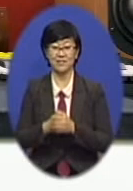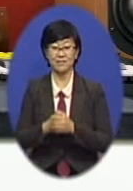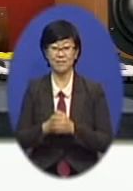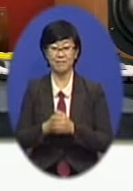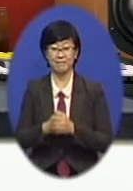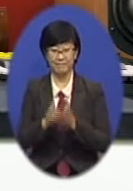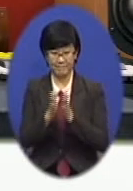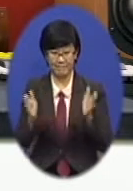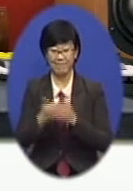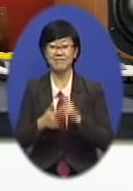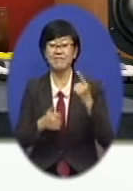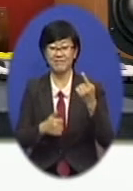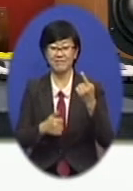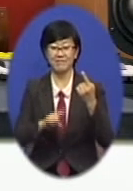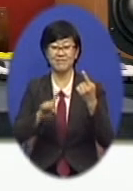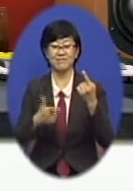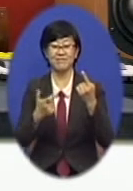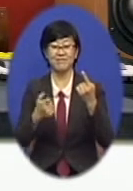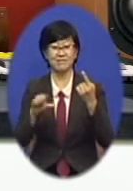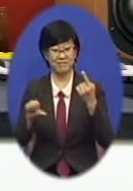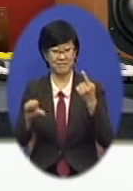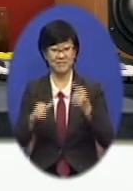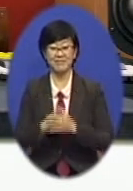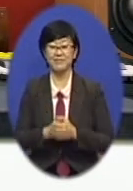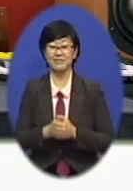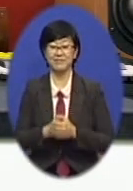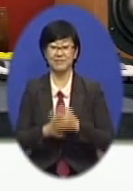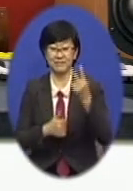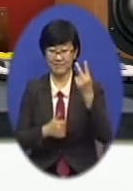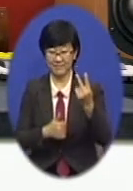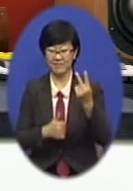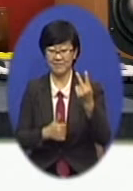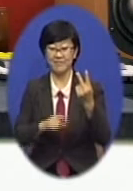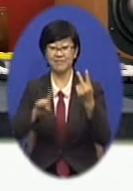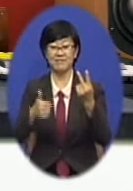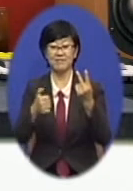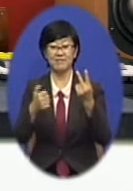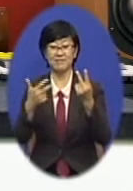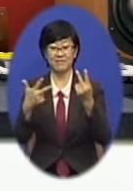보겠습니다. 자, 1번 아이고 165표네요. 2번입니다.